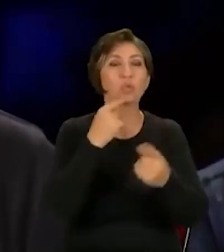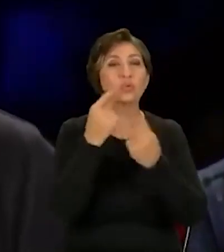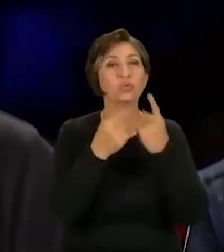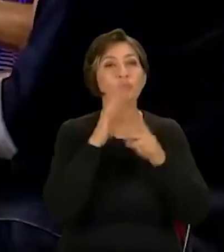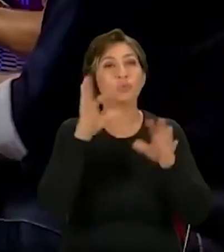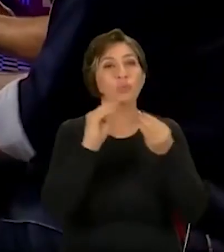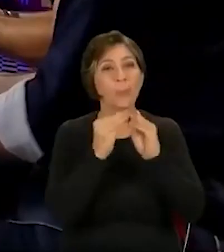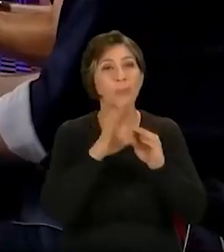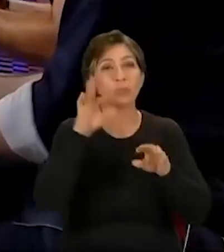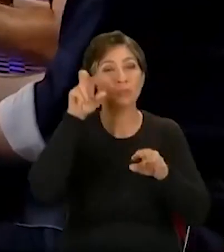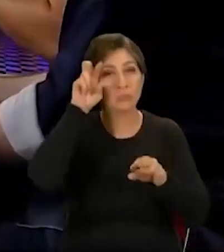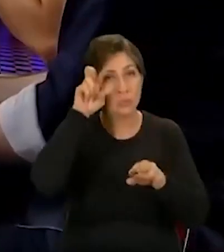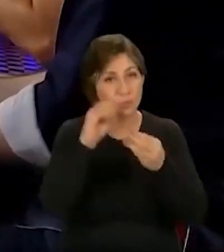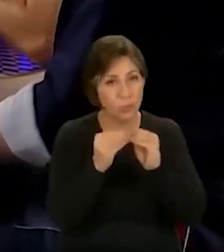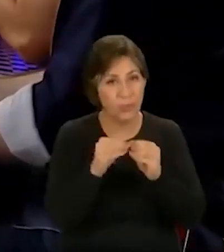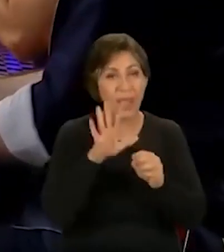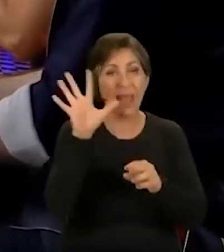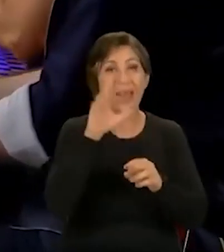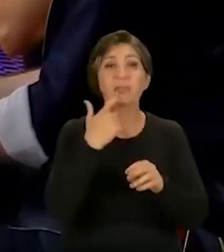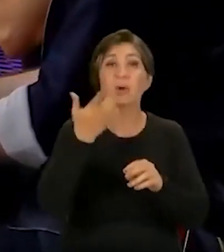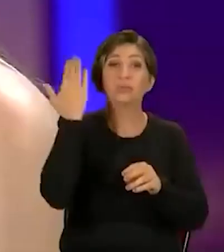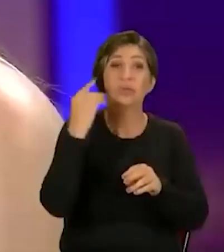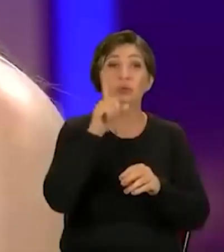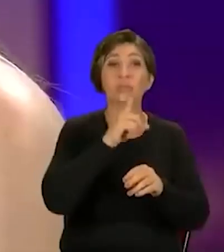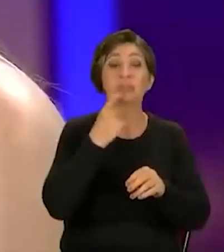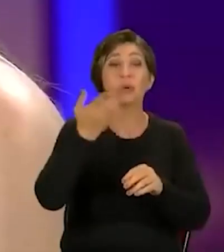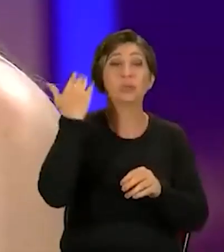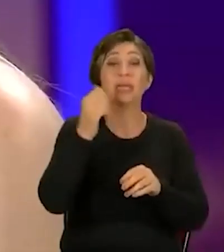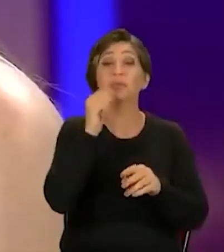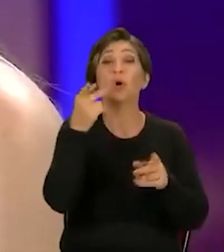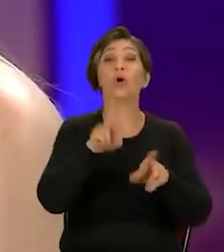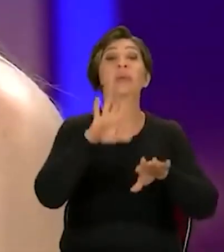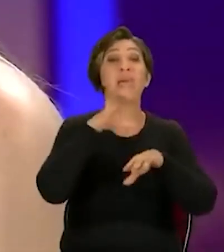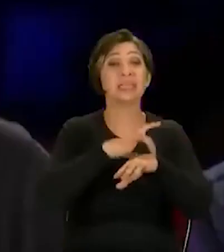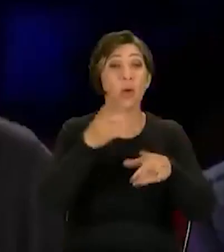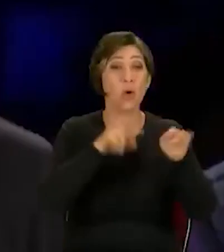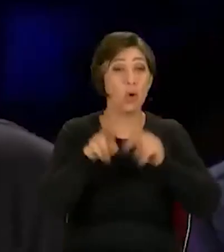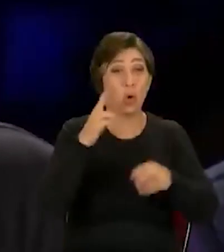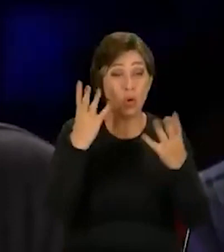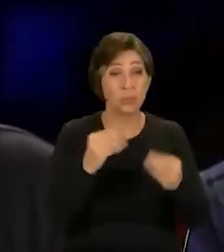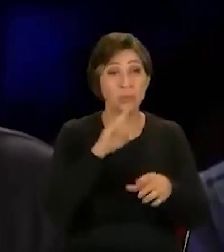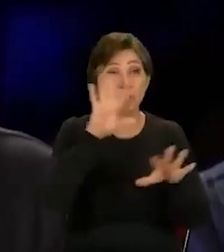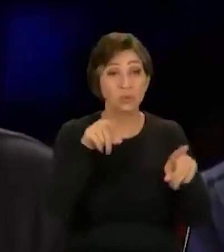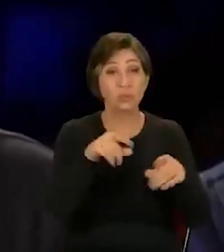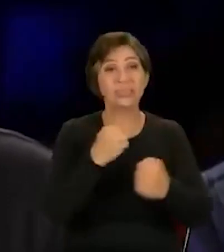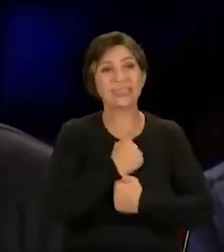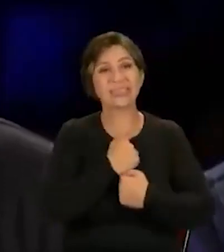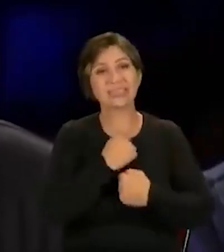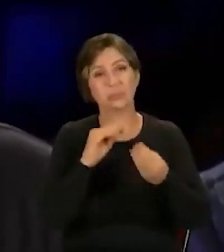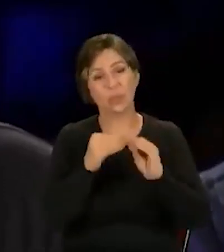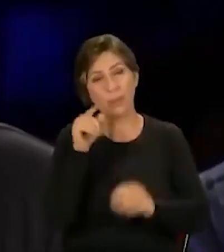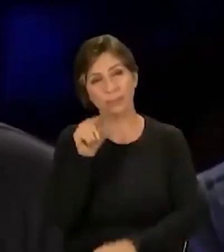bütün dertler, bütün psikiyatrik sorunlar. Hı hı. 50 yıl önce, 100 yıl önce insanların hiç ölmediği hastalıklardan ölüyor olmamız tamamen bu sıkıntıdan